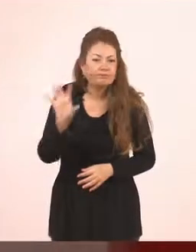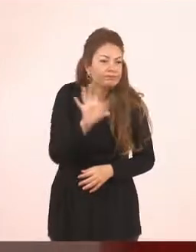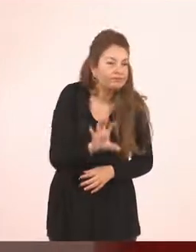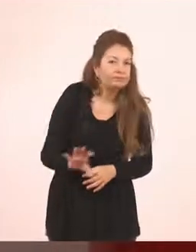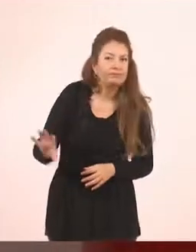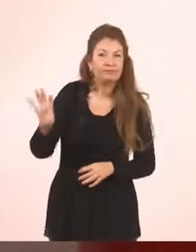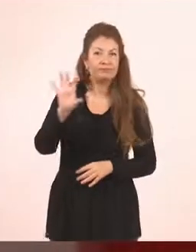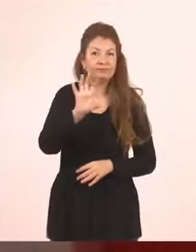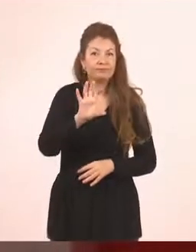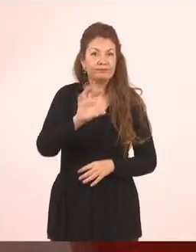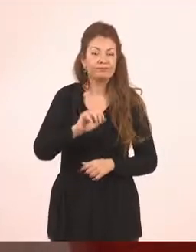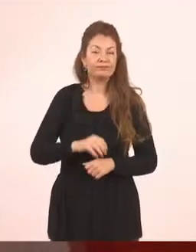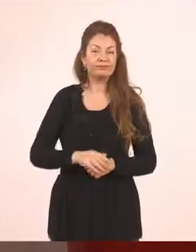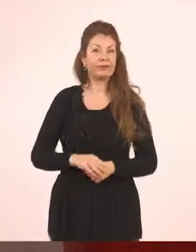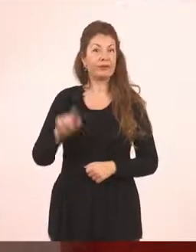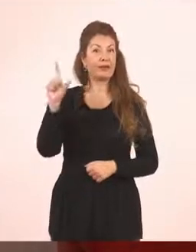Τη Δευτέρα